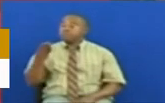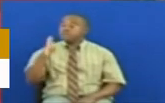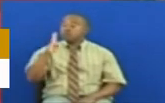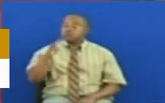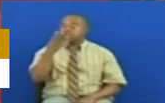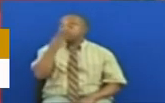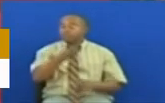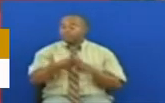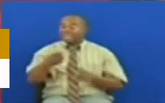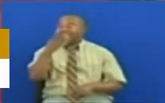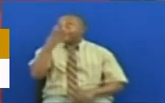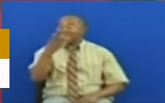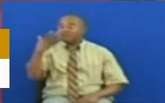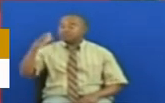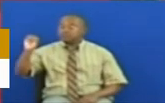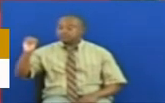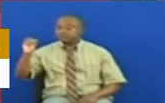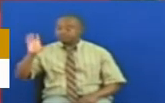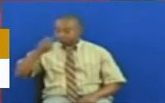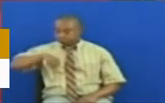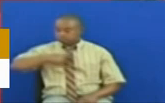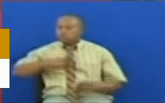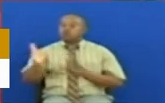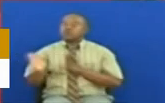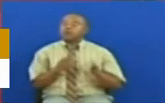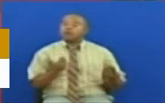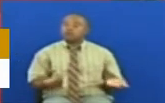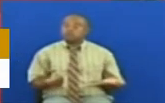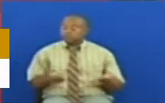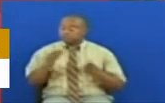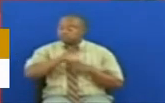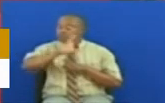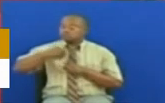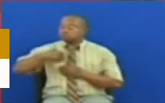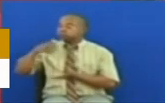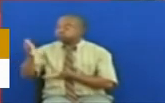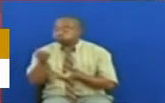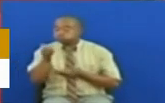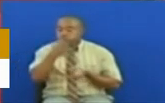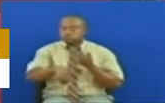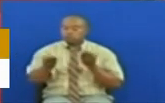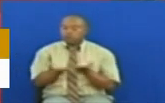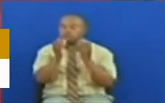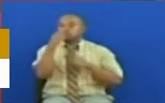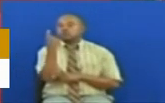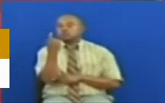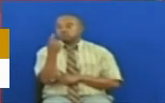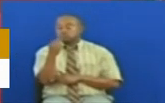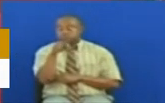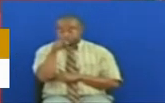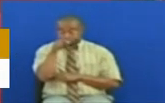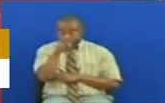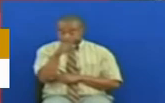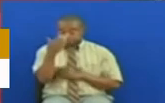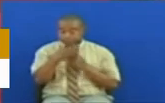Swala tunajipanga vipi kuweza kuhakikisha kwamba tuna capture fedha zote hizo kwa wakati mmoja na kuifanya nchi hii kuwa kwenye